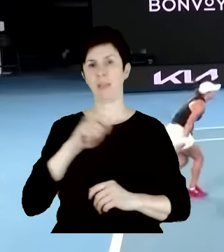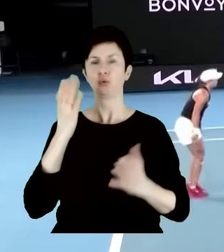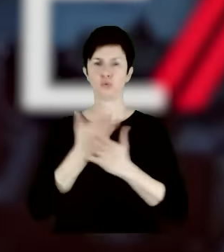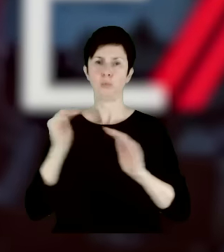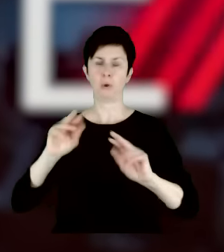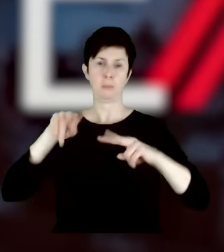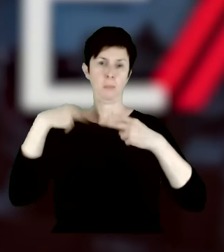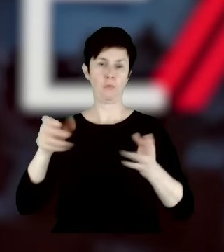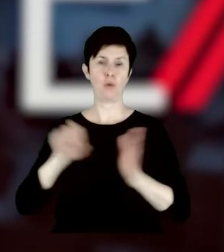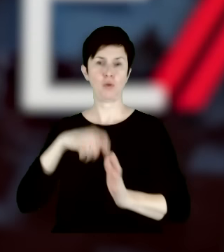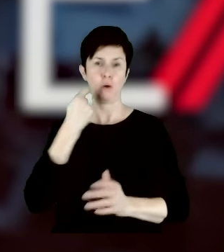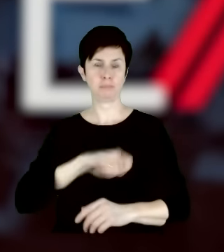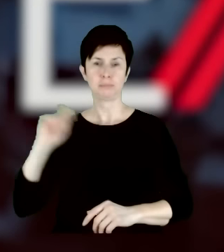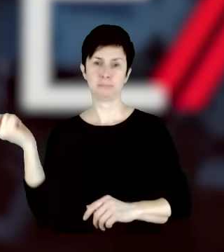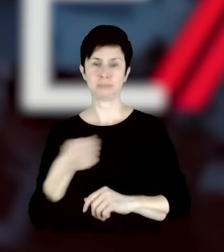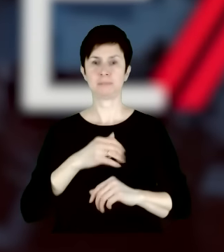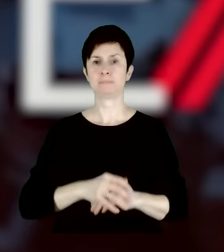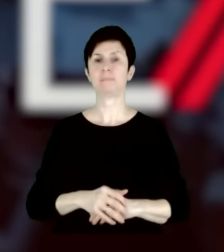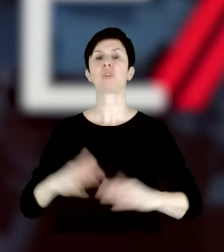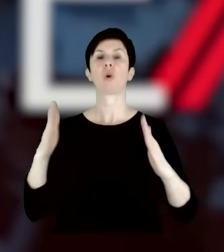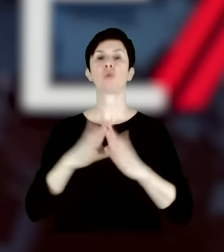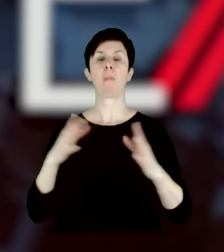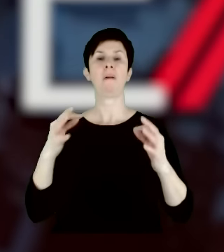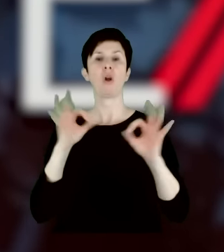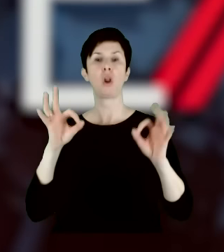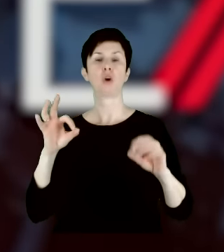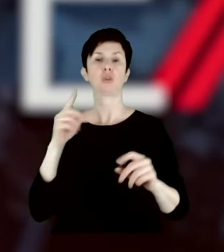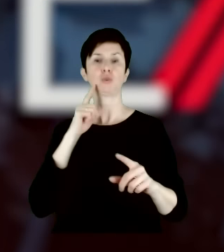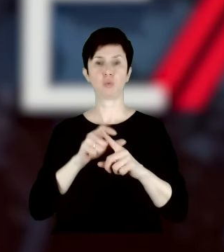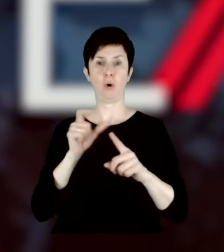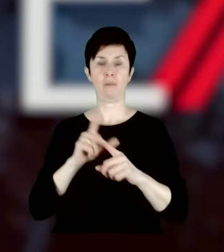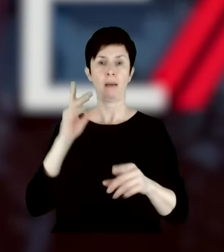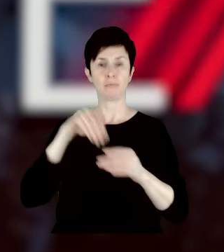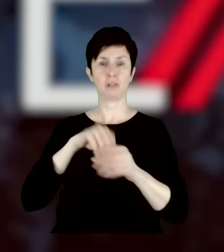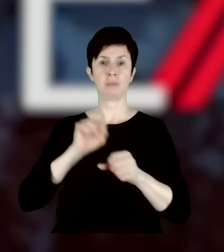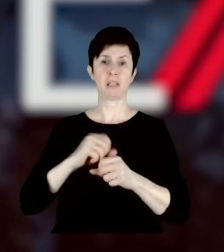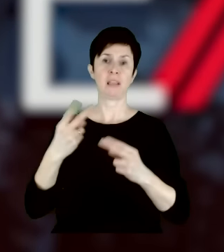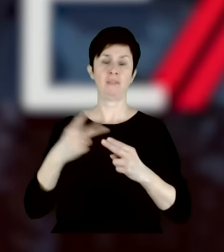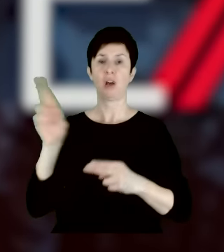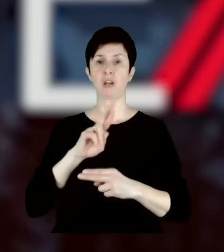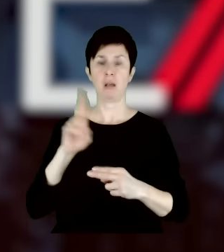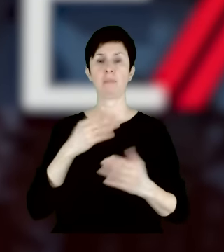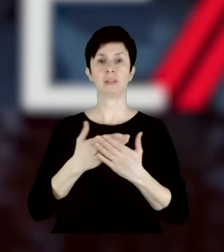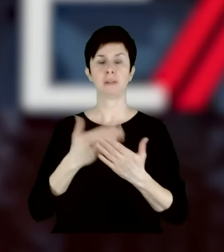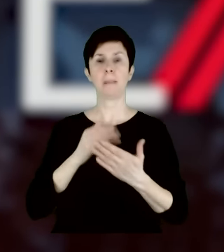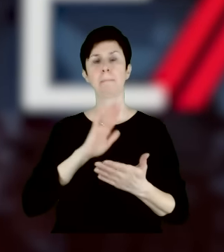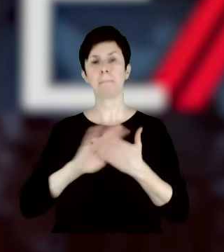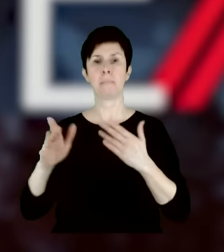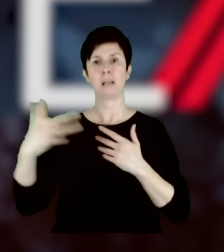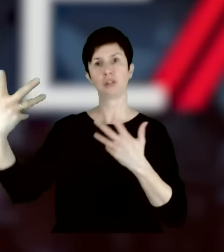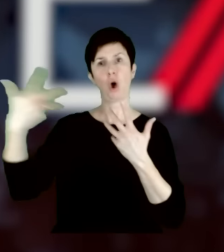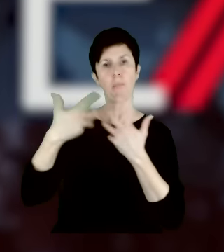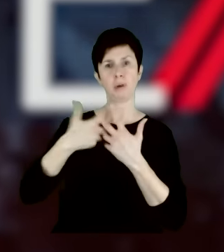gry. Dom wolnego słowa, w którym mieszka także Telewizja Republika, jest po to, by można było bez cenzury wypowiadać słowa